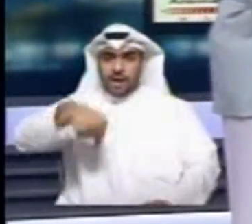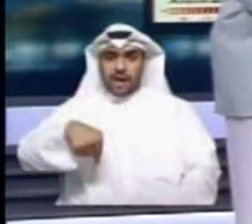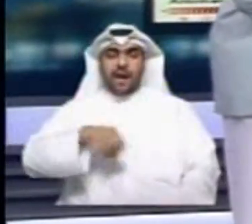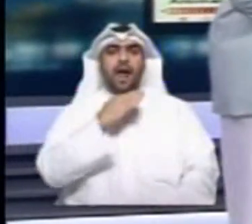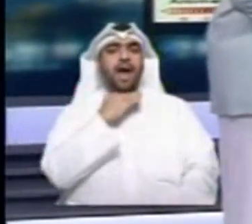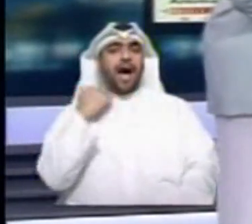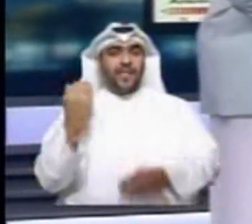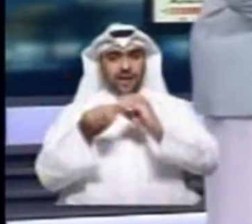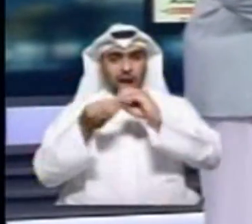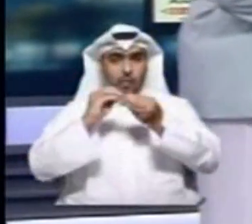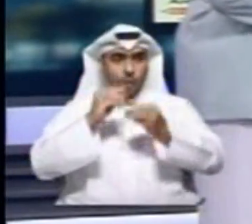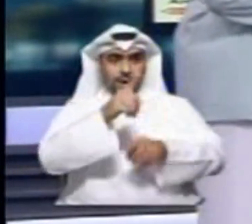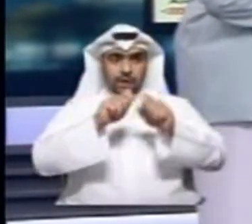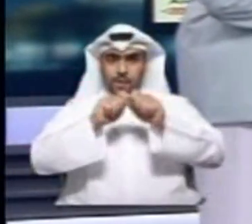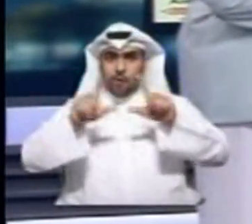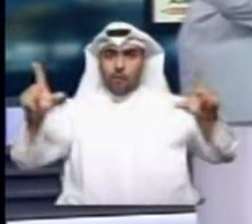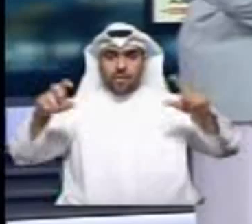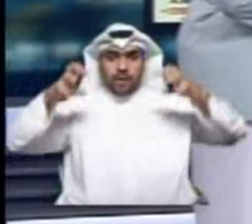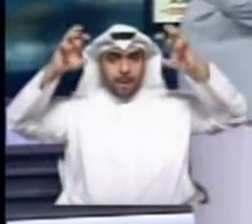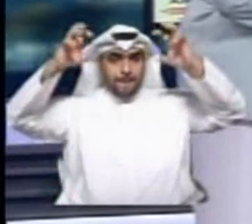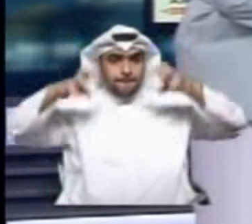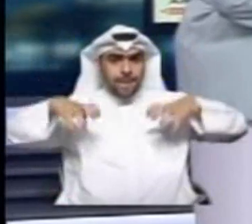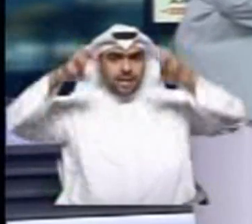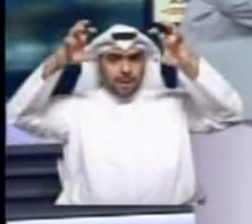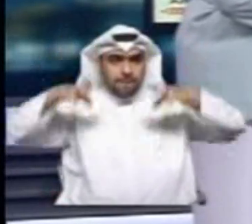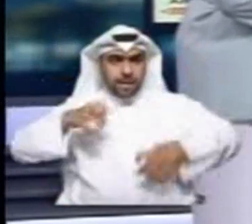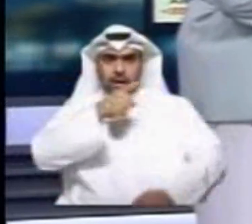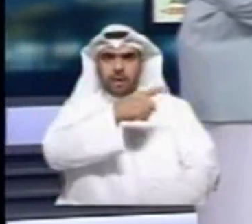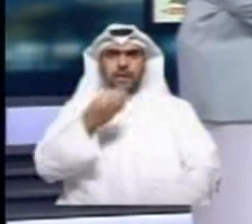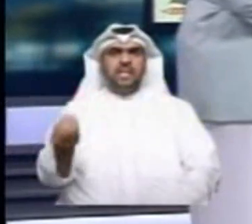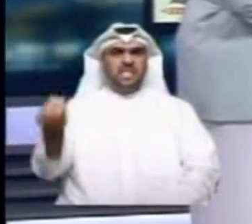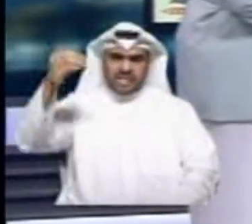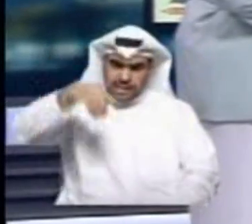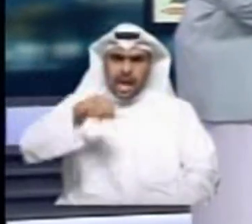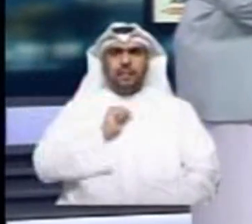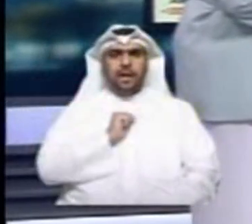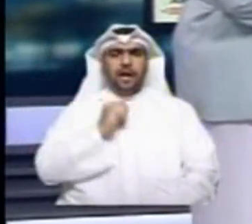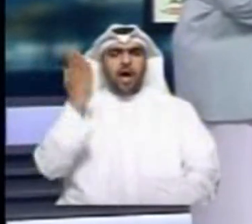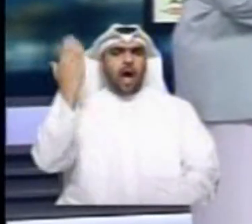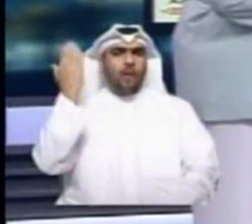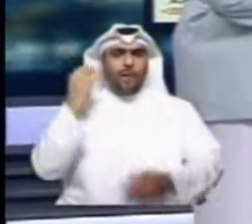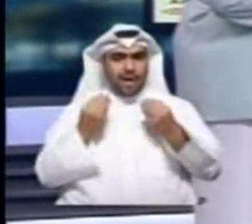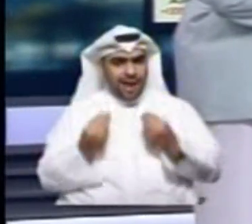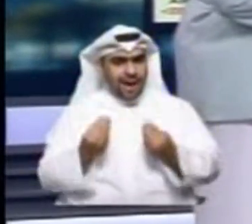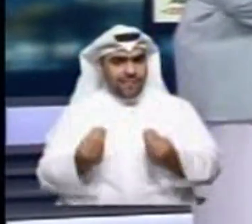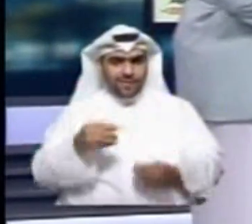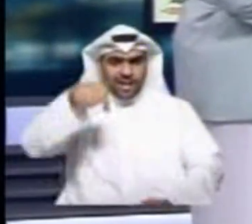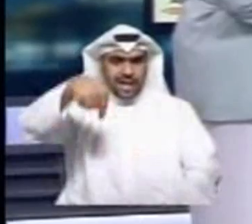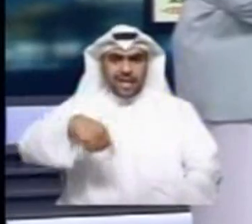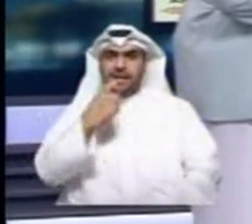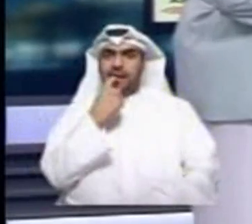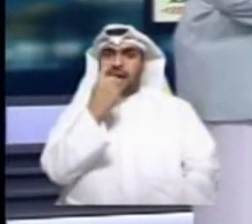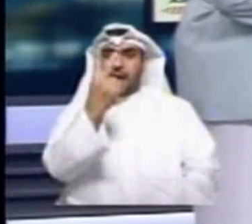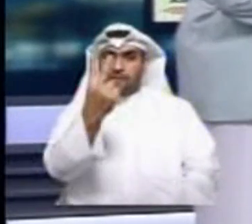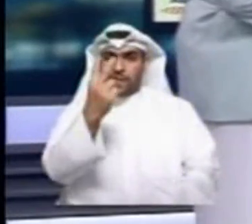أبريل هو ارتفاع فوق المعدل. نعم. مثل ما احنا باين عندنا اللون الاخضر بالنسبه للنموذج الامريكي، وبالنسبه للنموذج الاوروبي